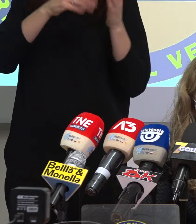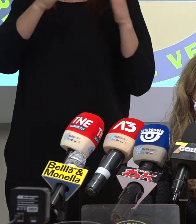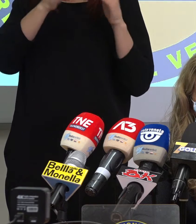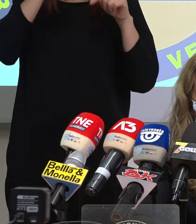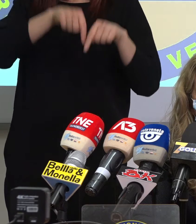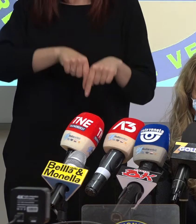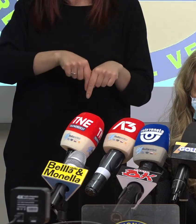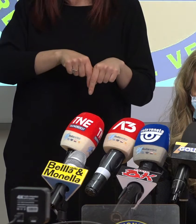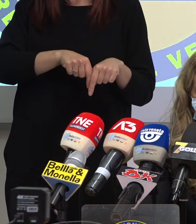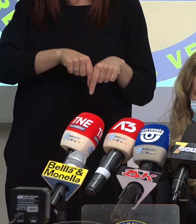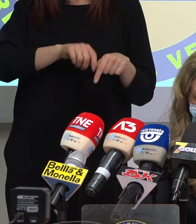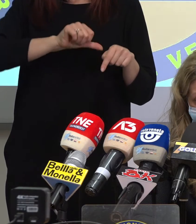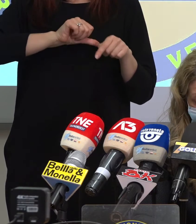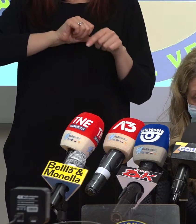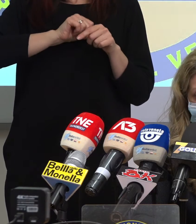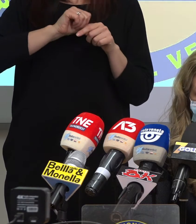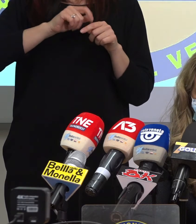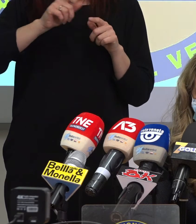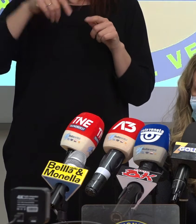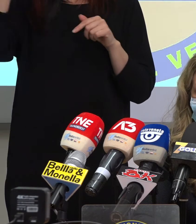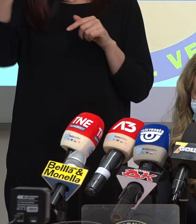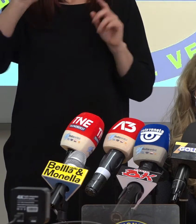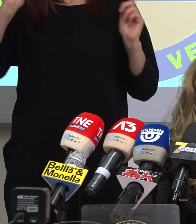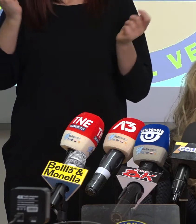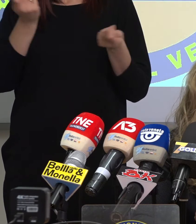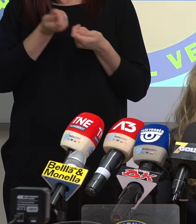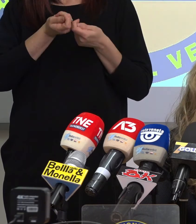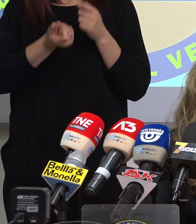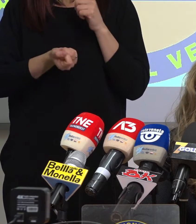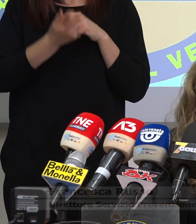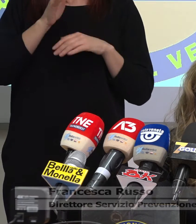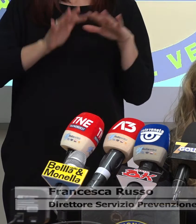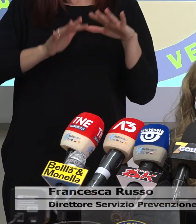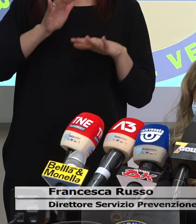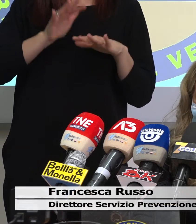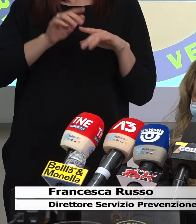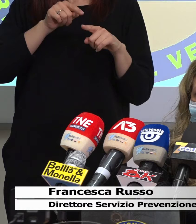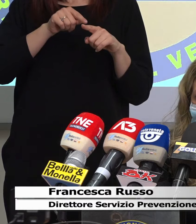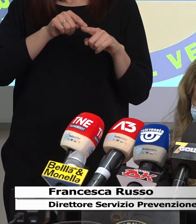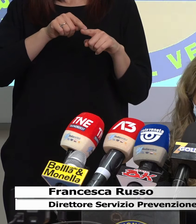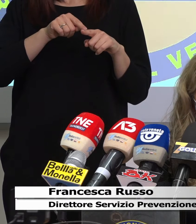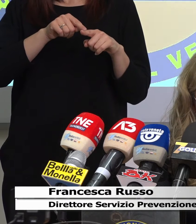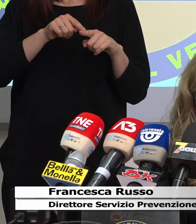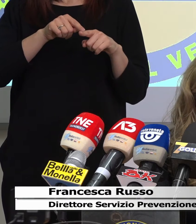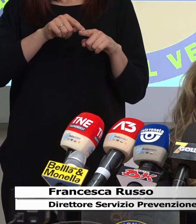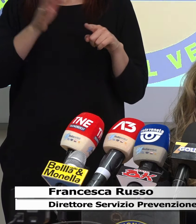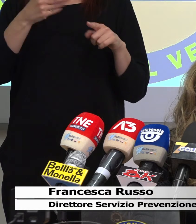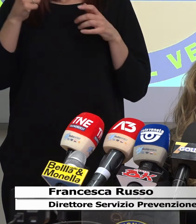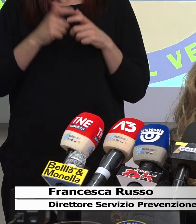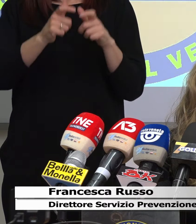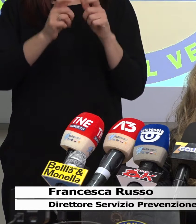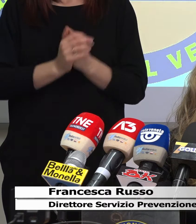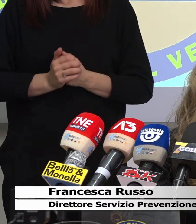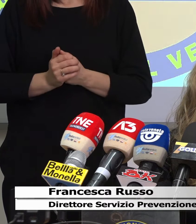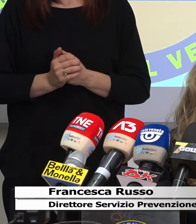le varianti, ma comunque un elemento di sospetto deve essere legato a una persona che rientra da un viaggio. Poi